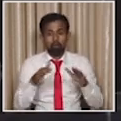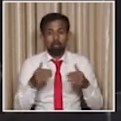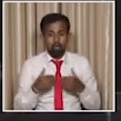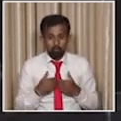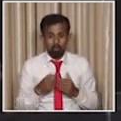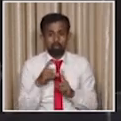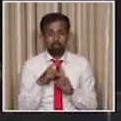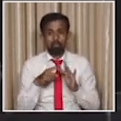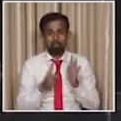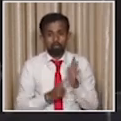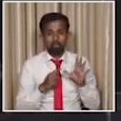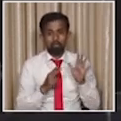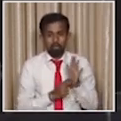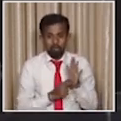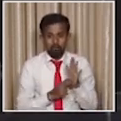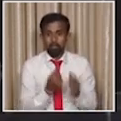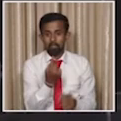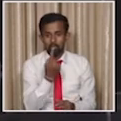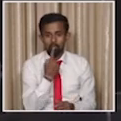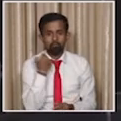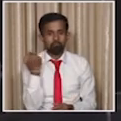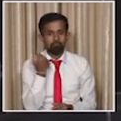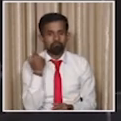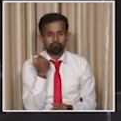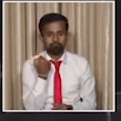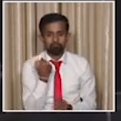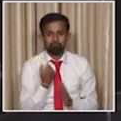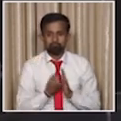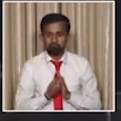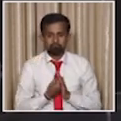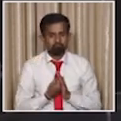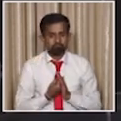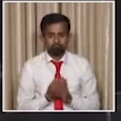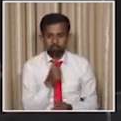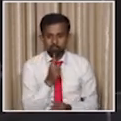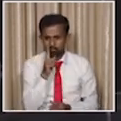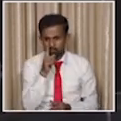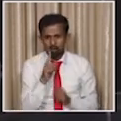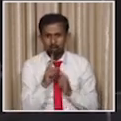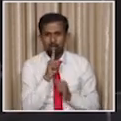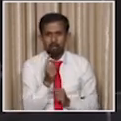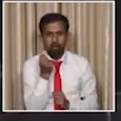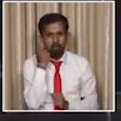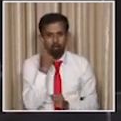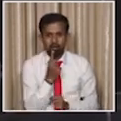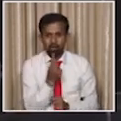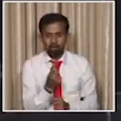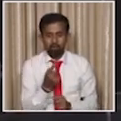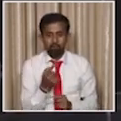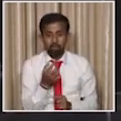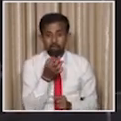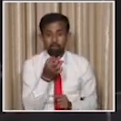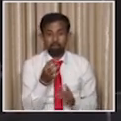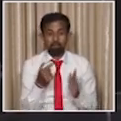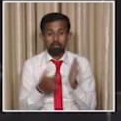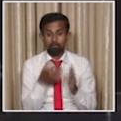ඒ ඩිලාන් පෙරේරා මෛතුමා කියන කතාව අතිශයෙන් ගරු කරන්න ඕනේ. මම මේක කතාවයි කියන්නේ. මම ට්වීට් එකක් ගහලා